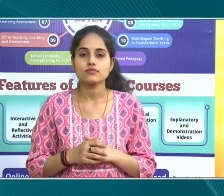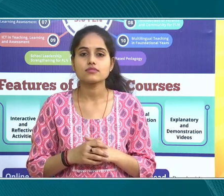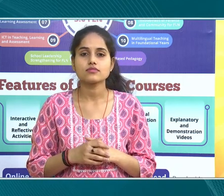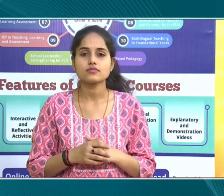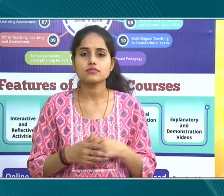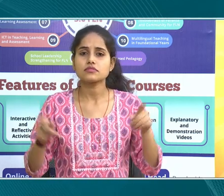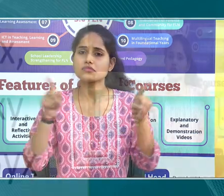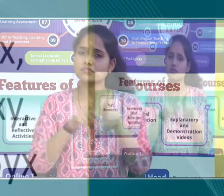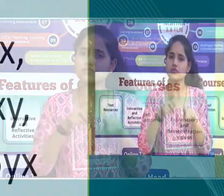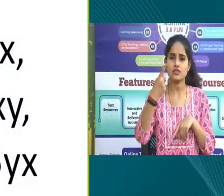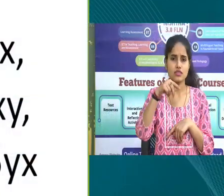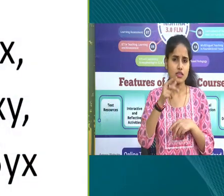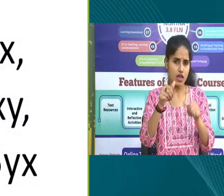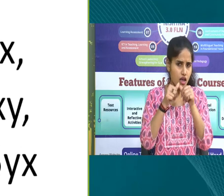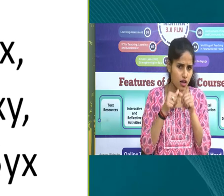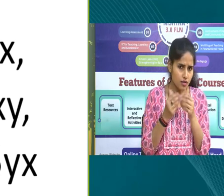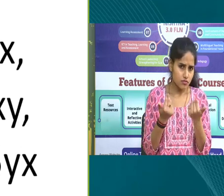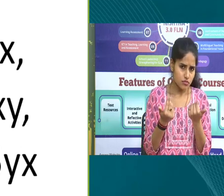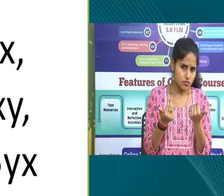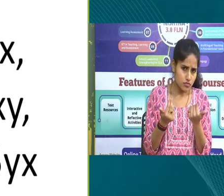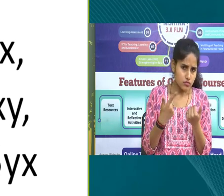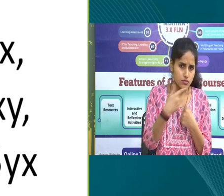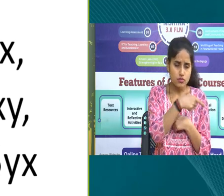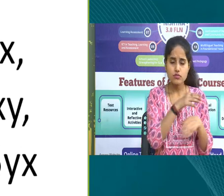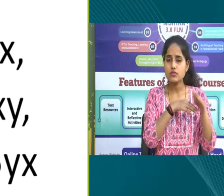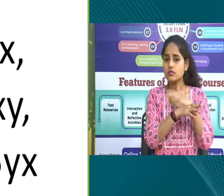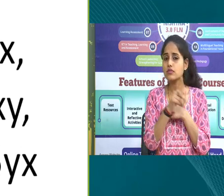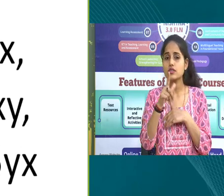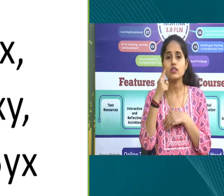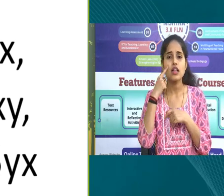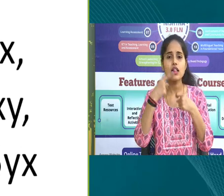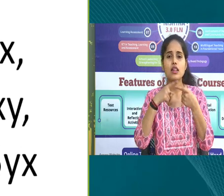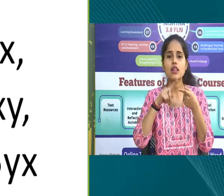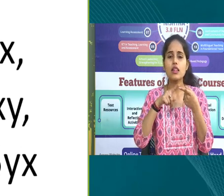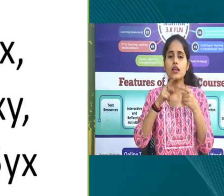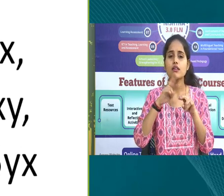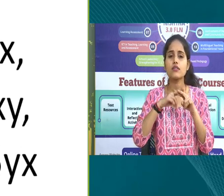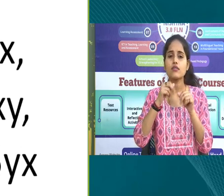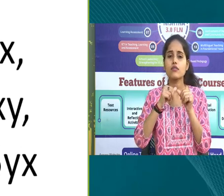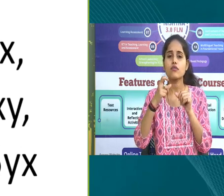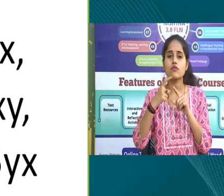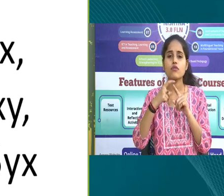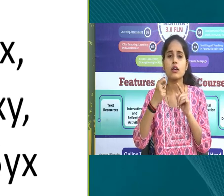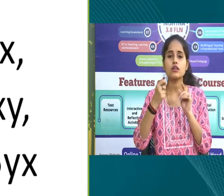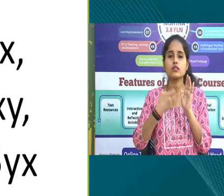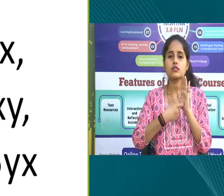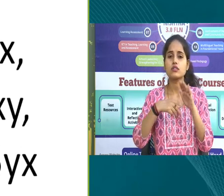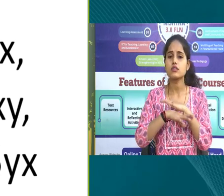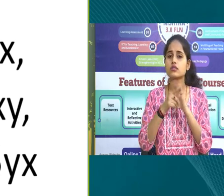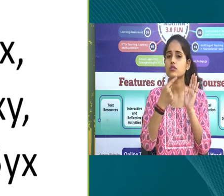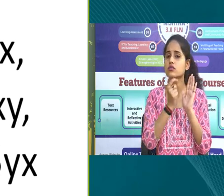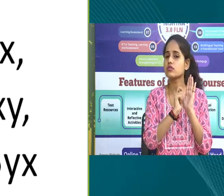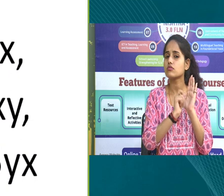ऐसे ही अब आप बता सकते हैं लर्नर्स के इसमें और कौन-कौन से लाइक फैक्टर्स हैं लाइक टर्म्स हैं